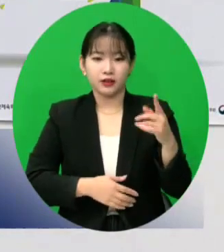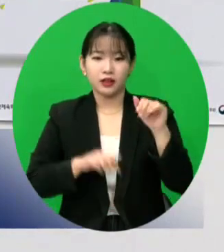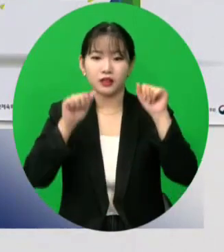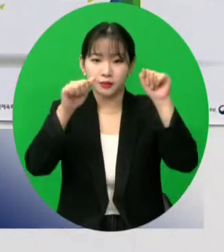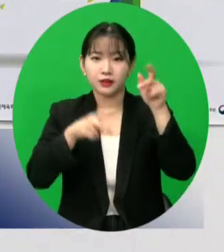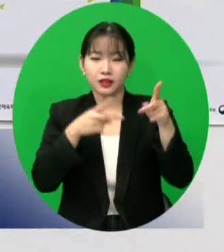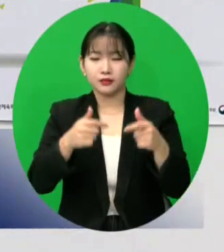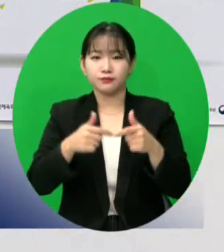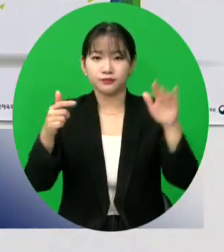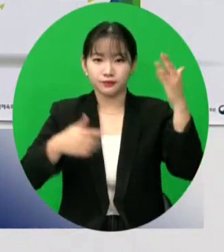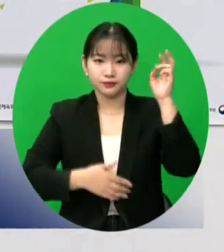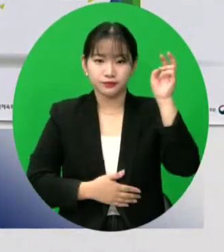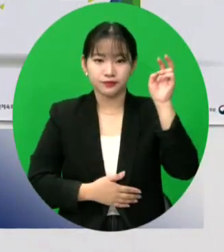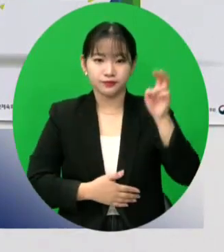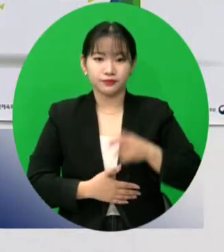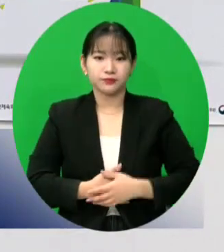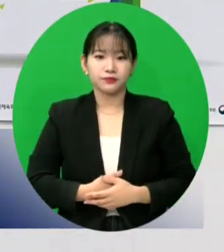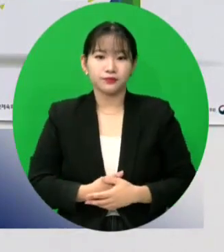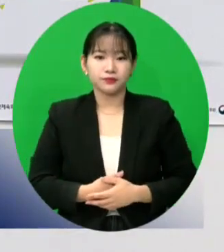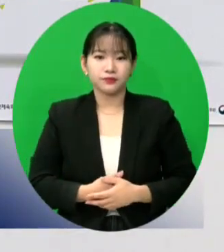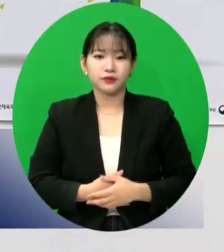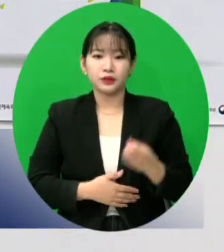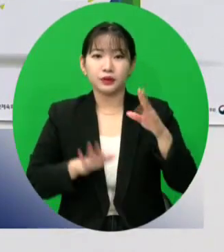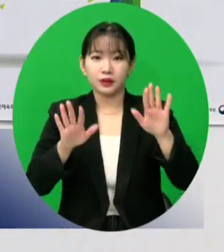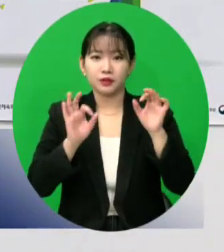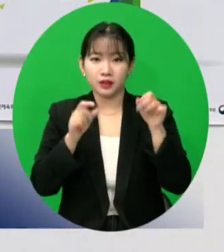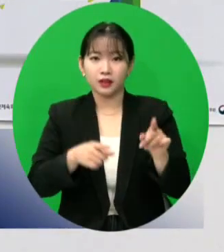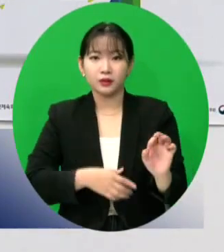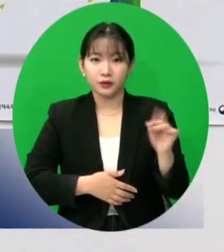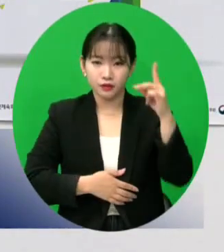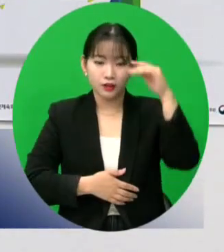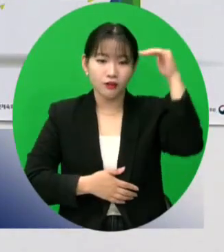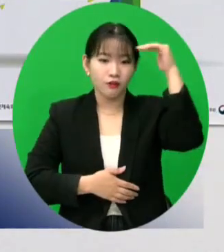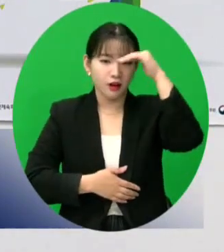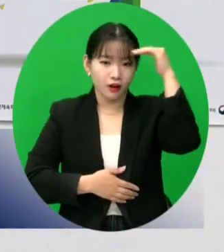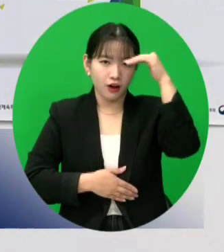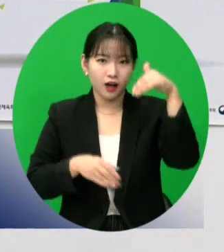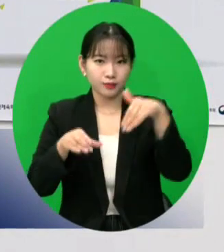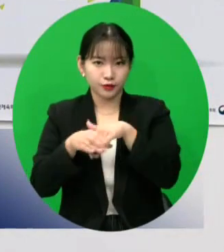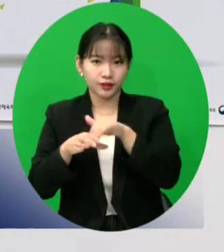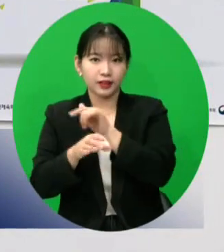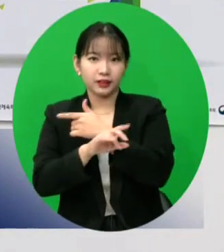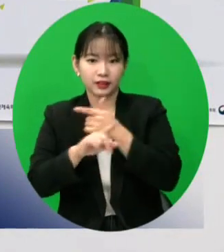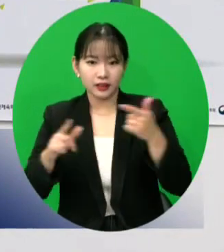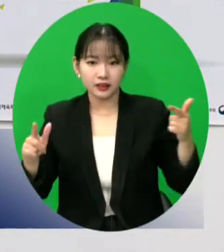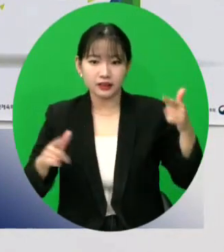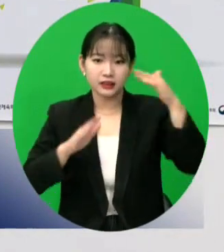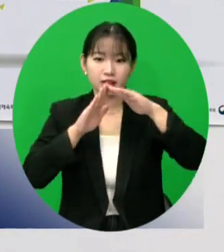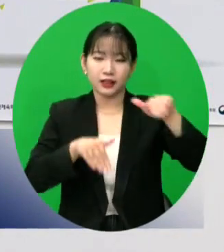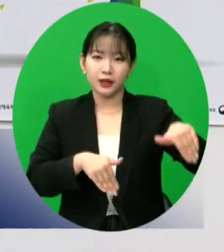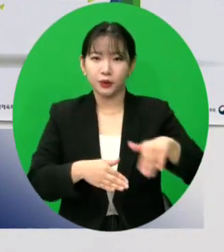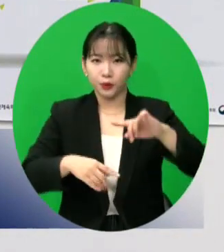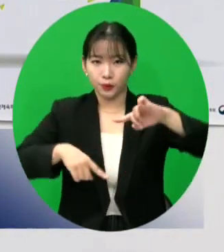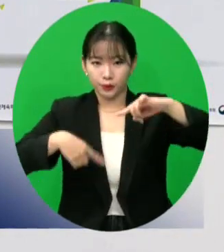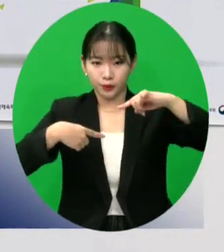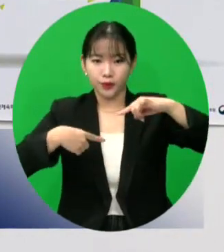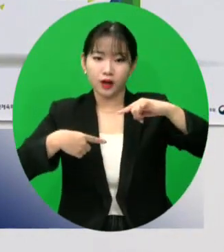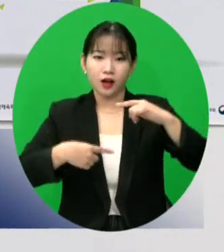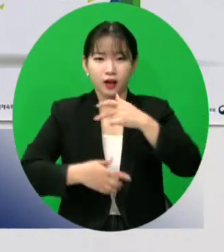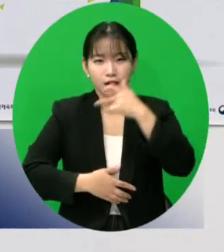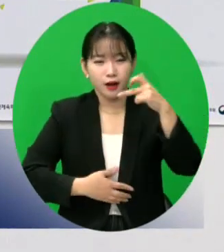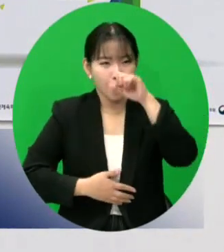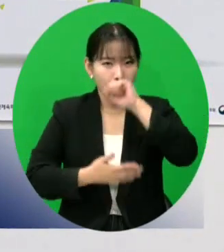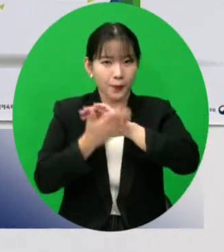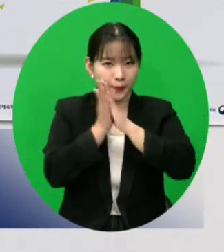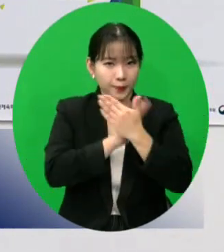스포츠산업이 확대될 것으로 추정을 합니다 또 이번 기회에 관광 문화 등 우리 전라남도의 이미지가 크게